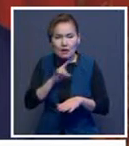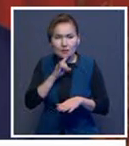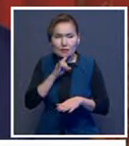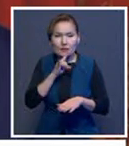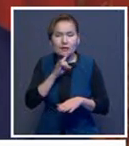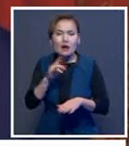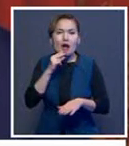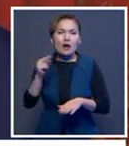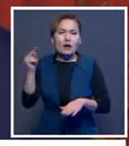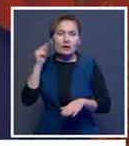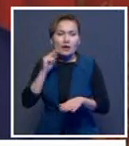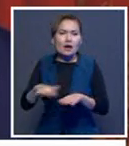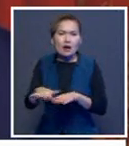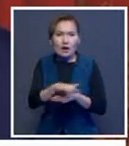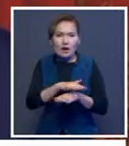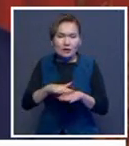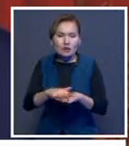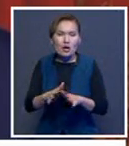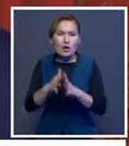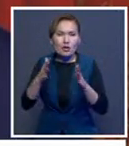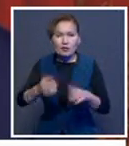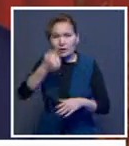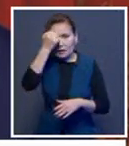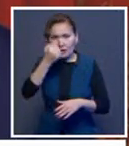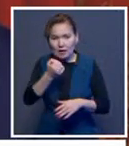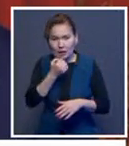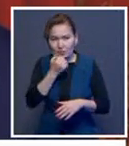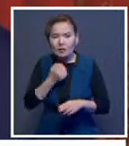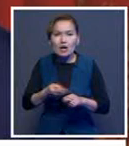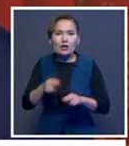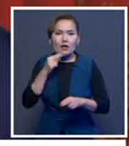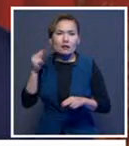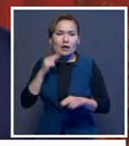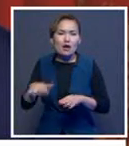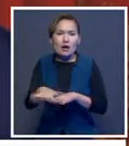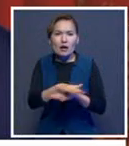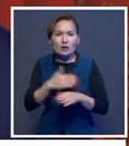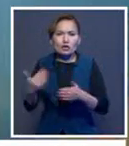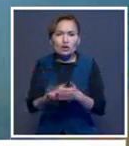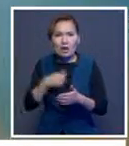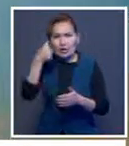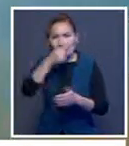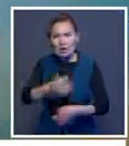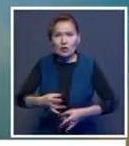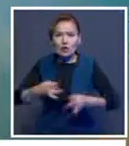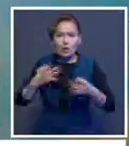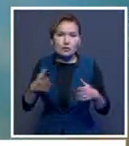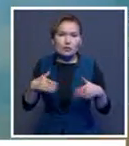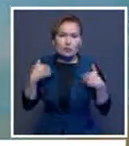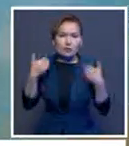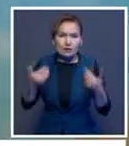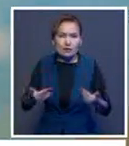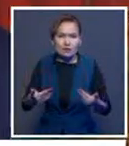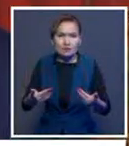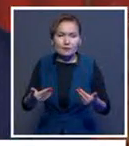Чунго елінің тұрғындарына шын жүректен келіп жеткен жаңа жыл мерекесімен құттықтауға сәт туындап тұр екен. Сөзің